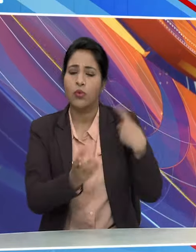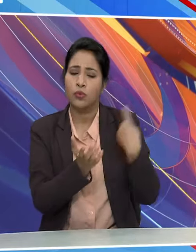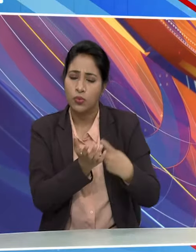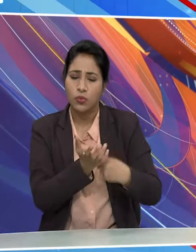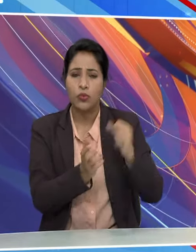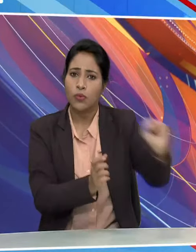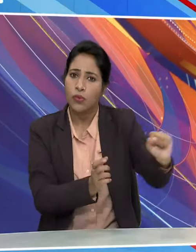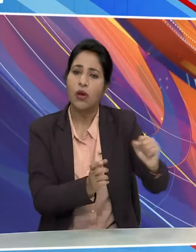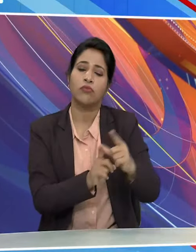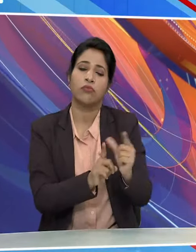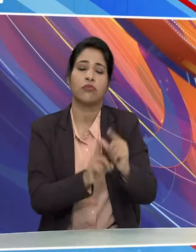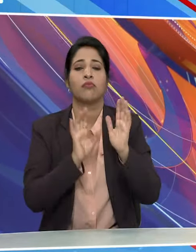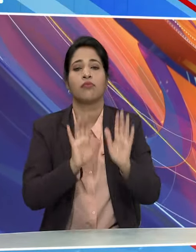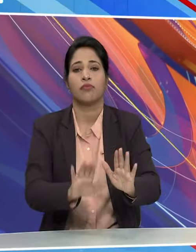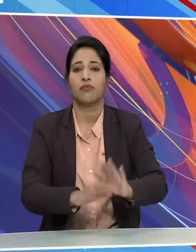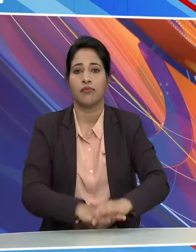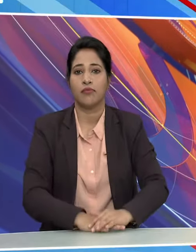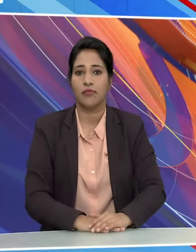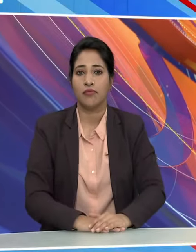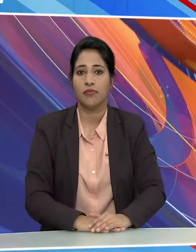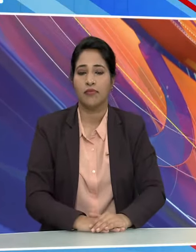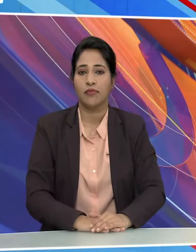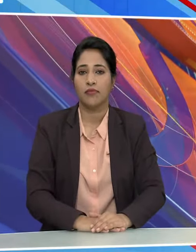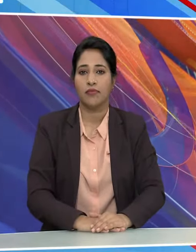को देखकर करती हैं।